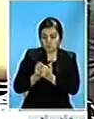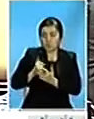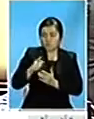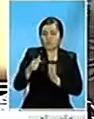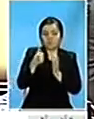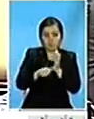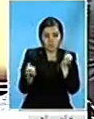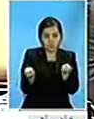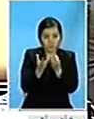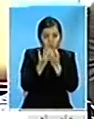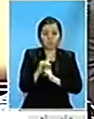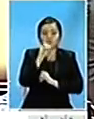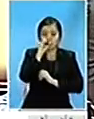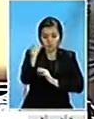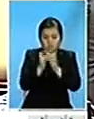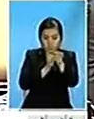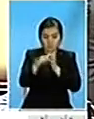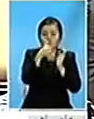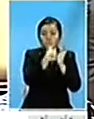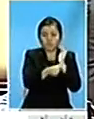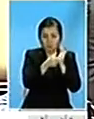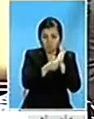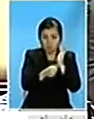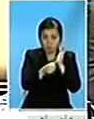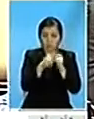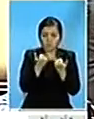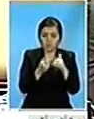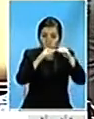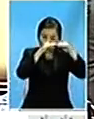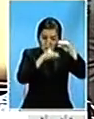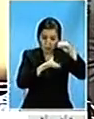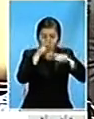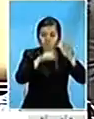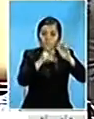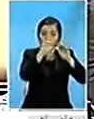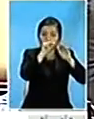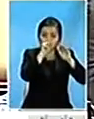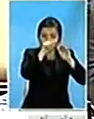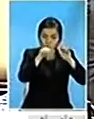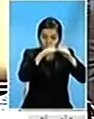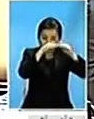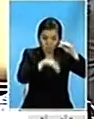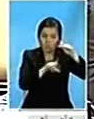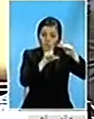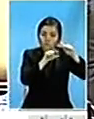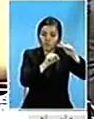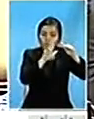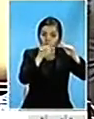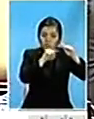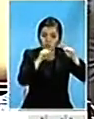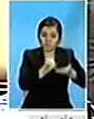าอัตราภาษีที่ท่านได้ห่วงใยว่ามีการลดลงจากร้อยละ30หรือ123เป็นการเอื้อน